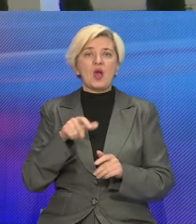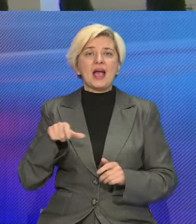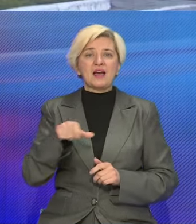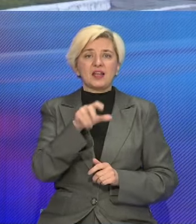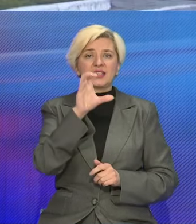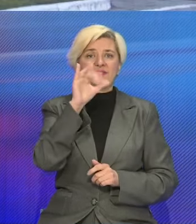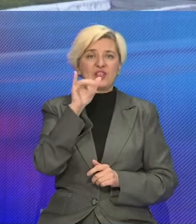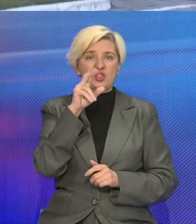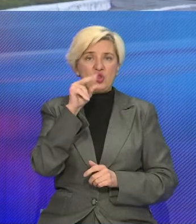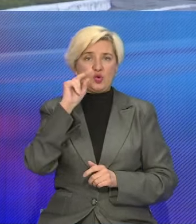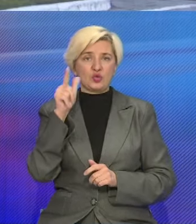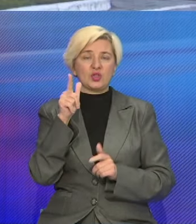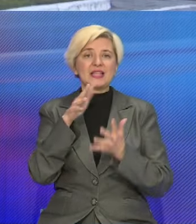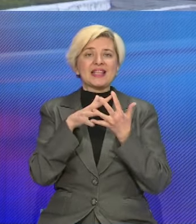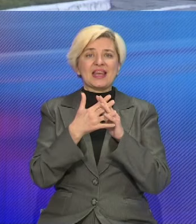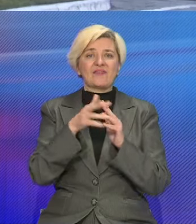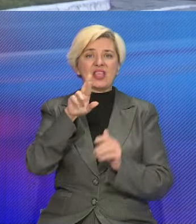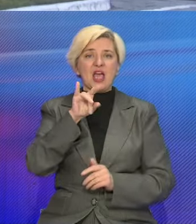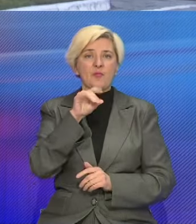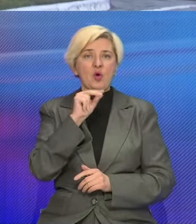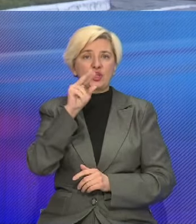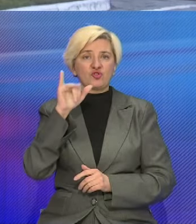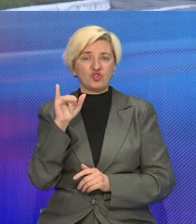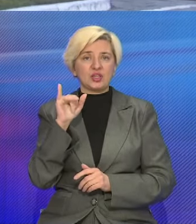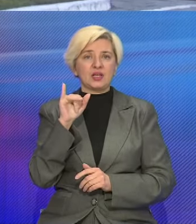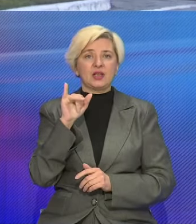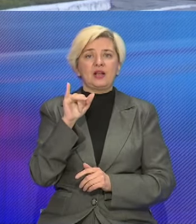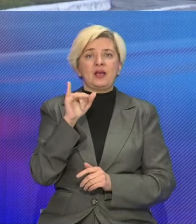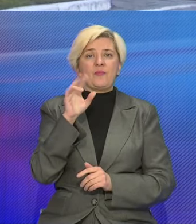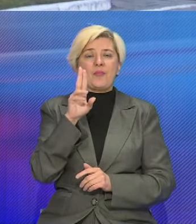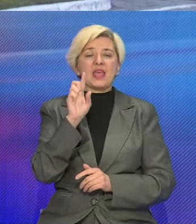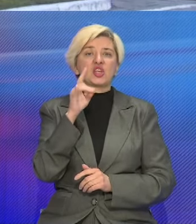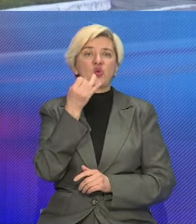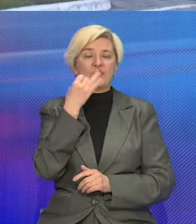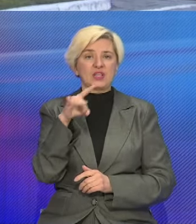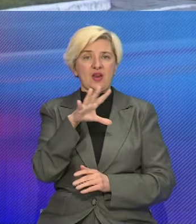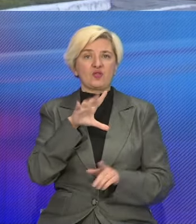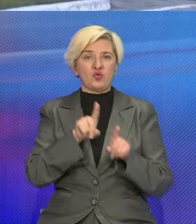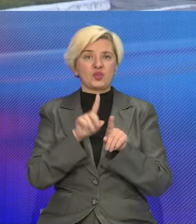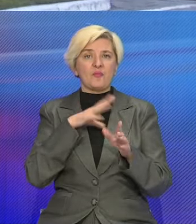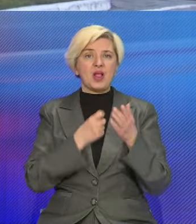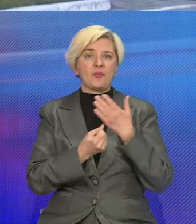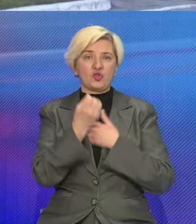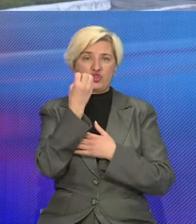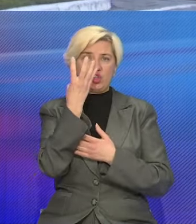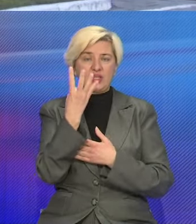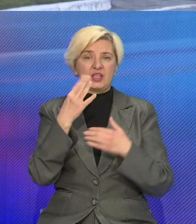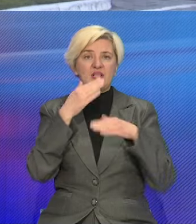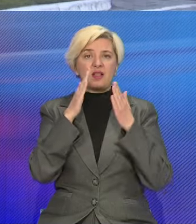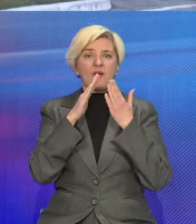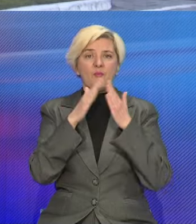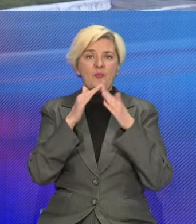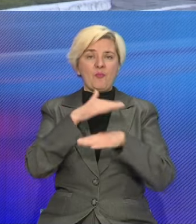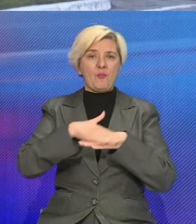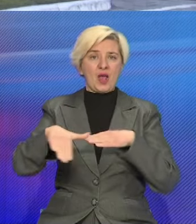Ярмоличі Берестовицкого району також було обнаружено підтопление незначительное частних подворі всього 14 подворі в цій деревні були